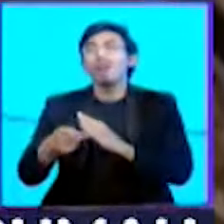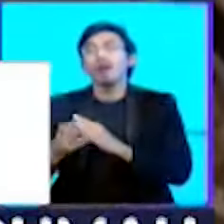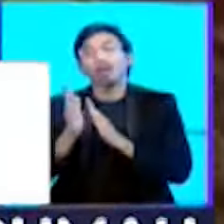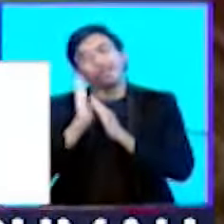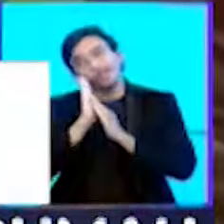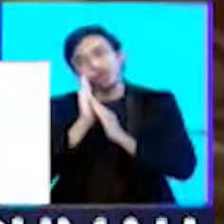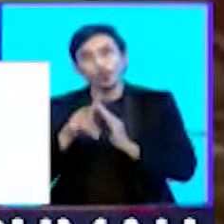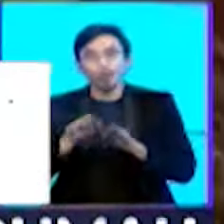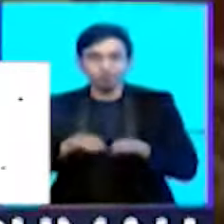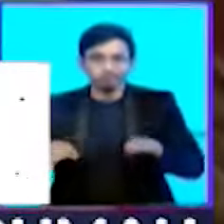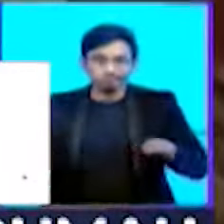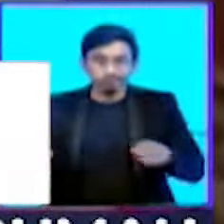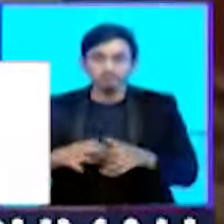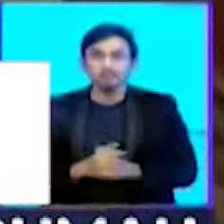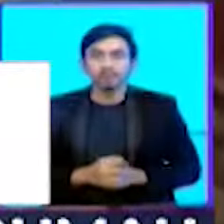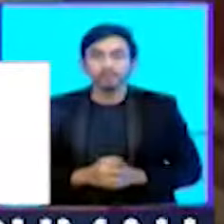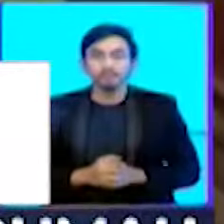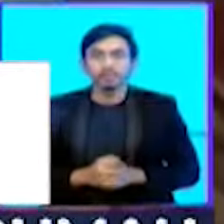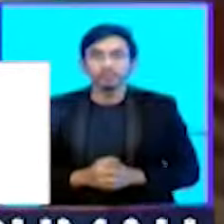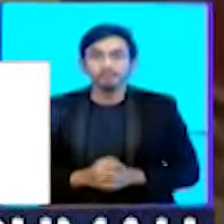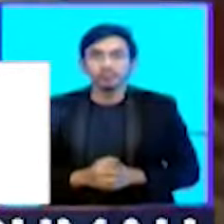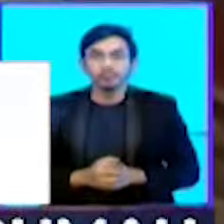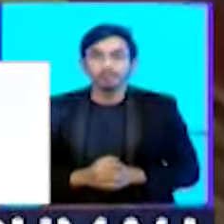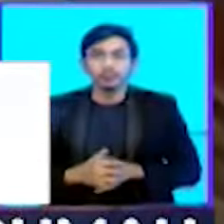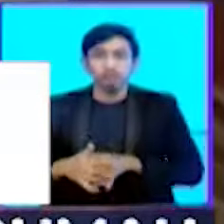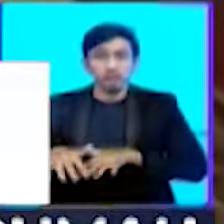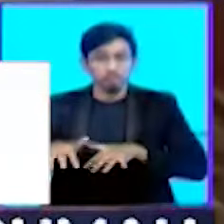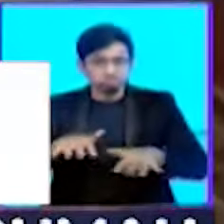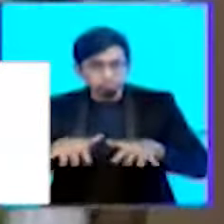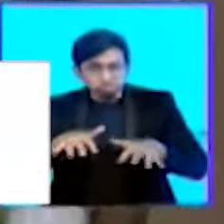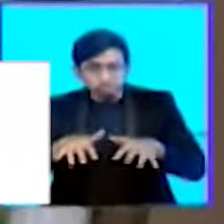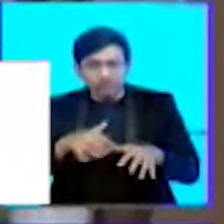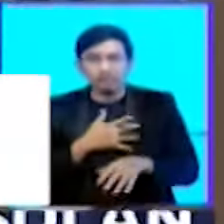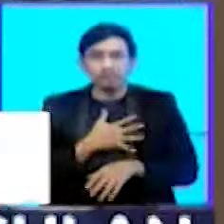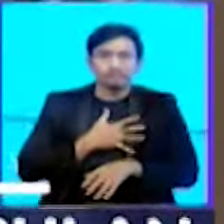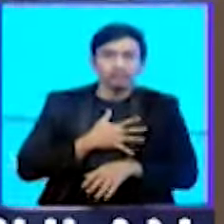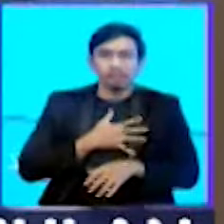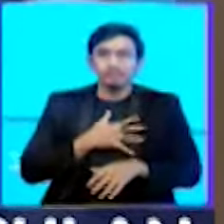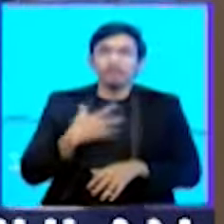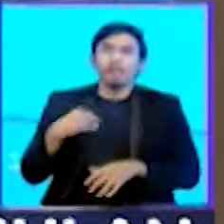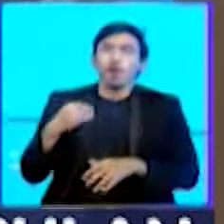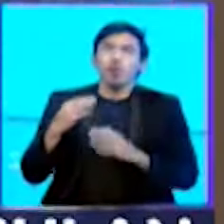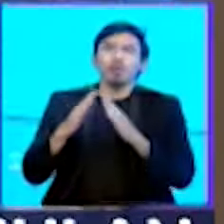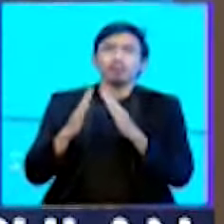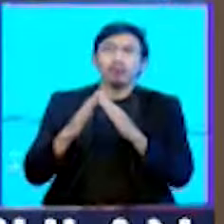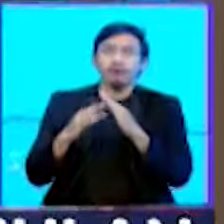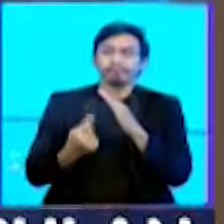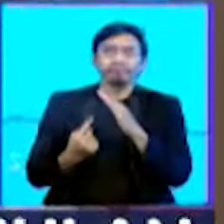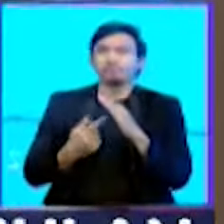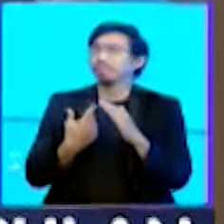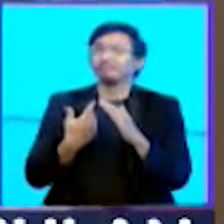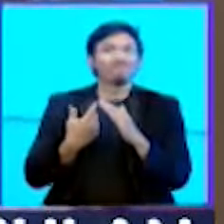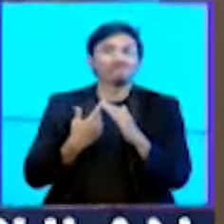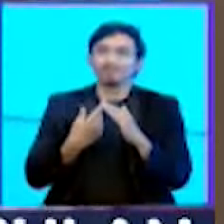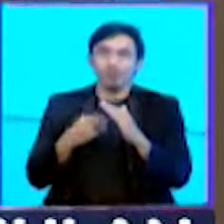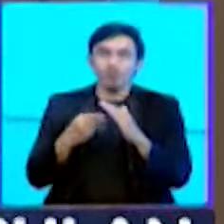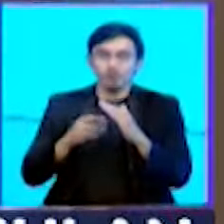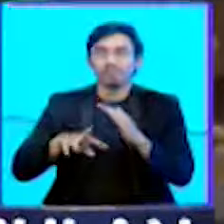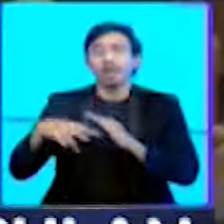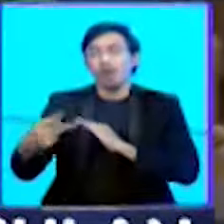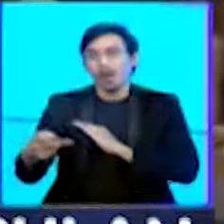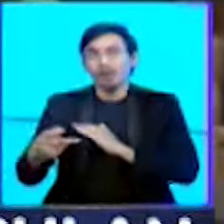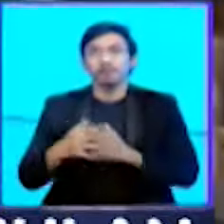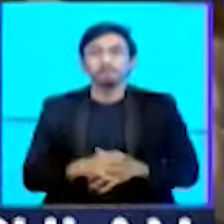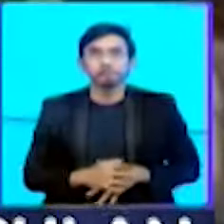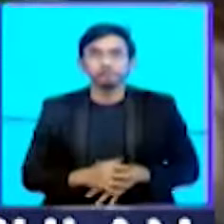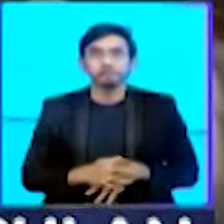gempa magnitudo 601 membuat mereka trauma dan khawatir gempa susulan terjadi sebagian Warga bahkan memilih berjaga